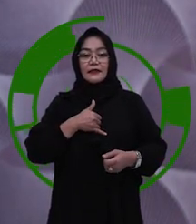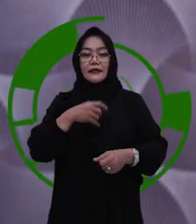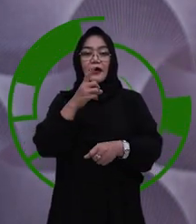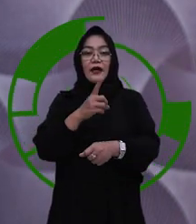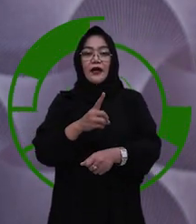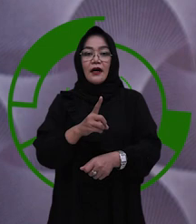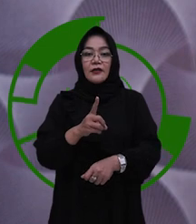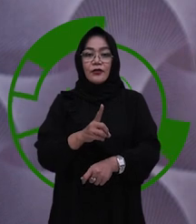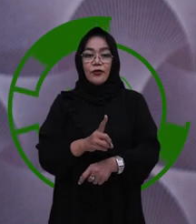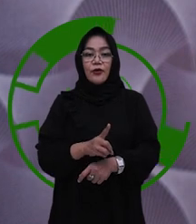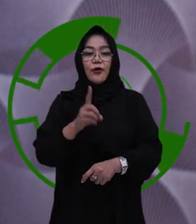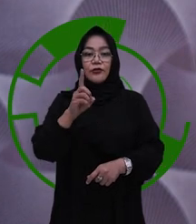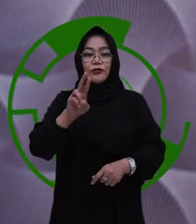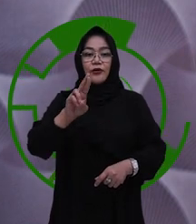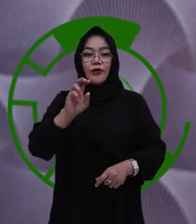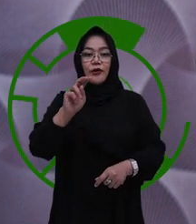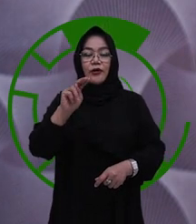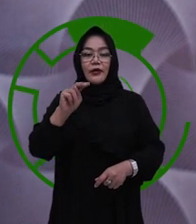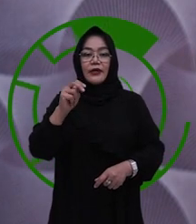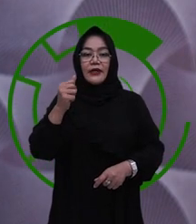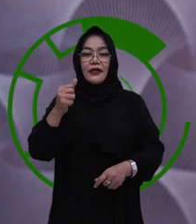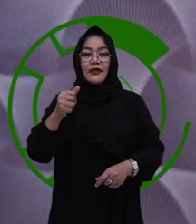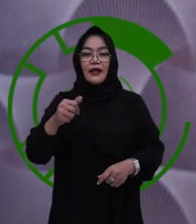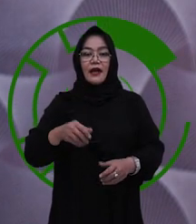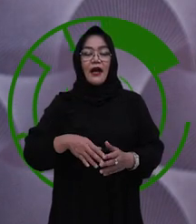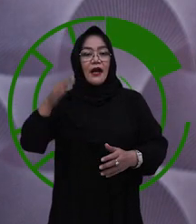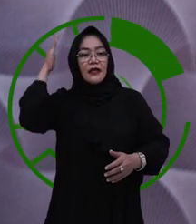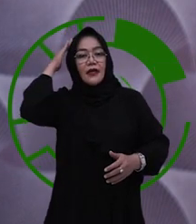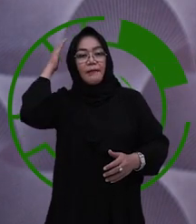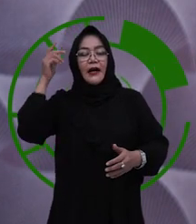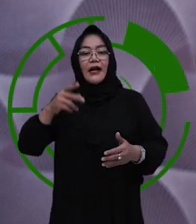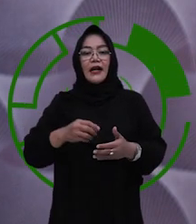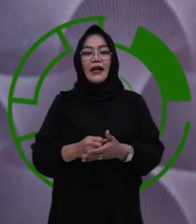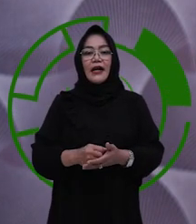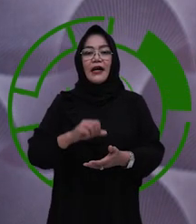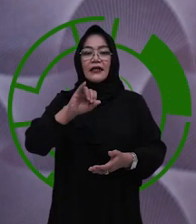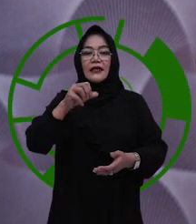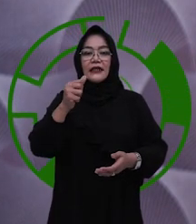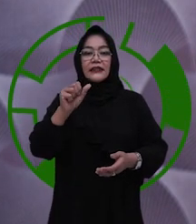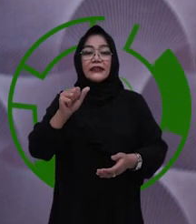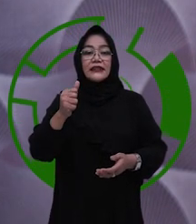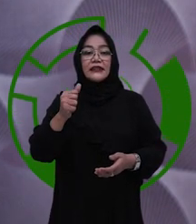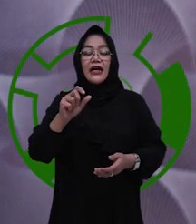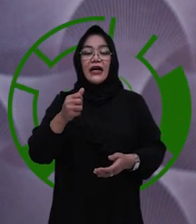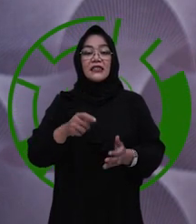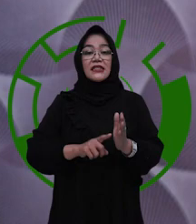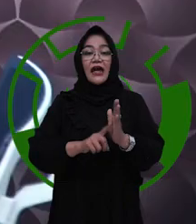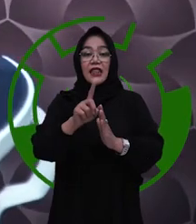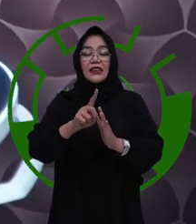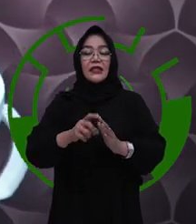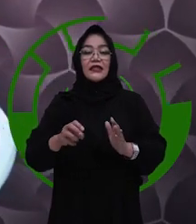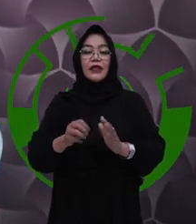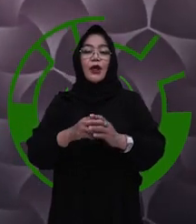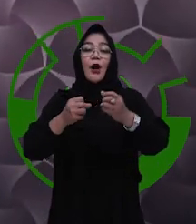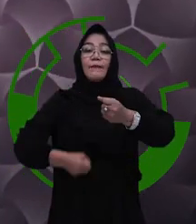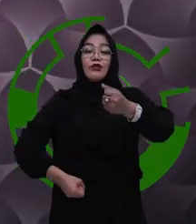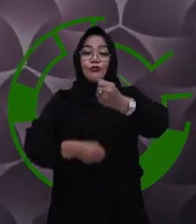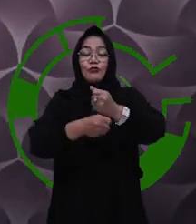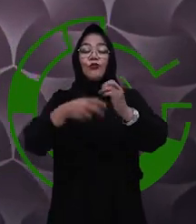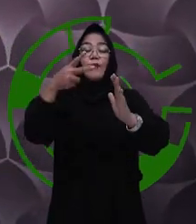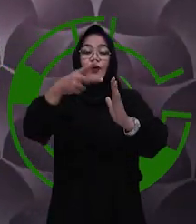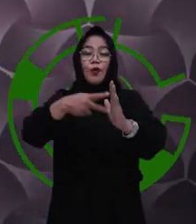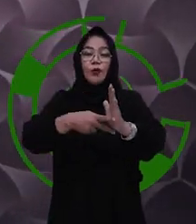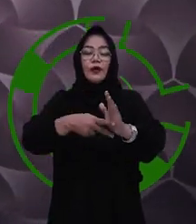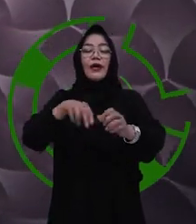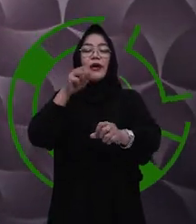Saya, Dr. Reda Mantovani, Kepala Kejaksaan Tinggi DKI Jakarta, mendukung program